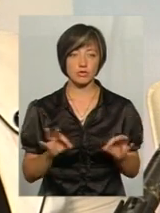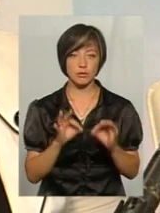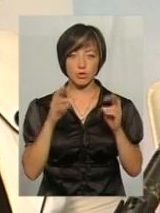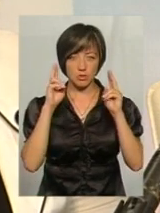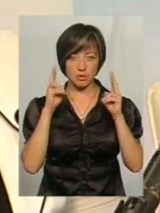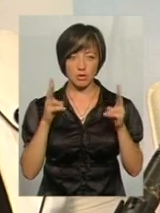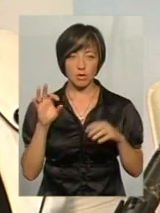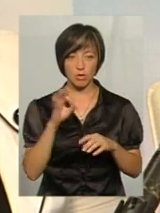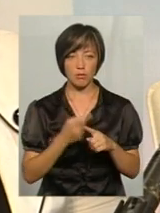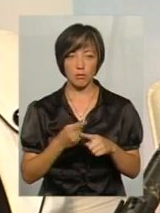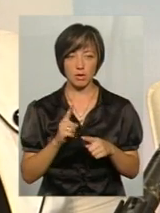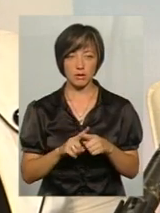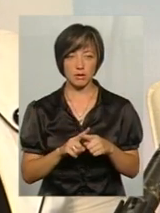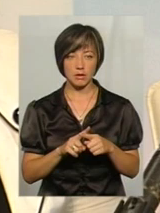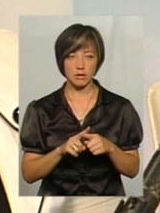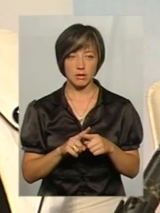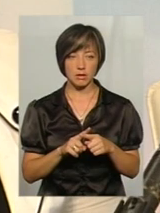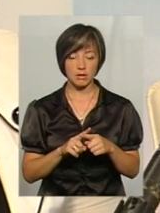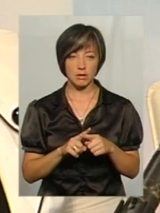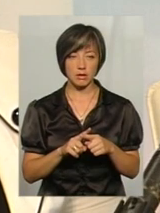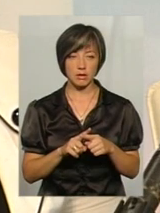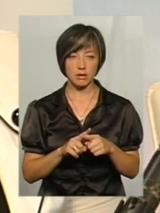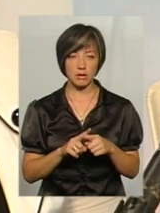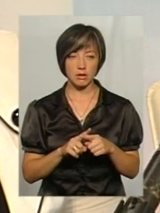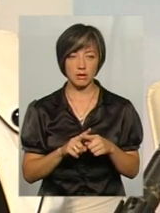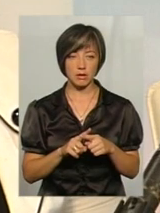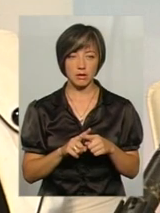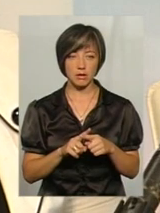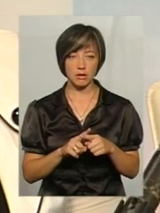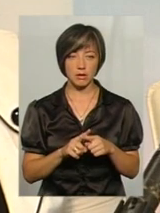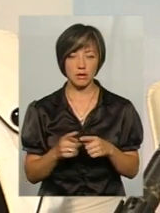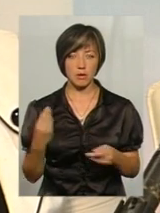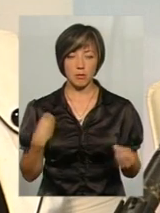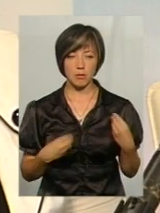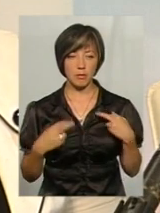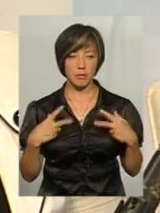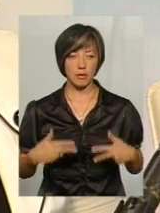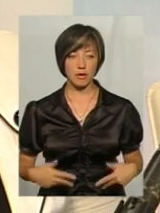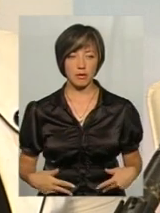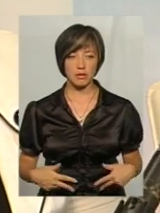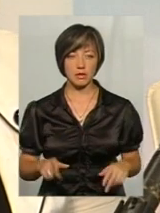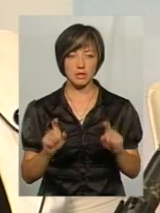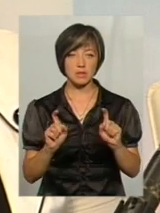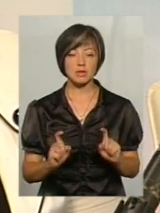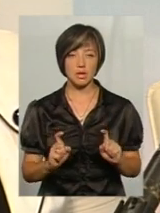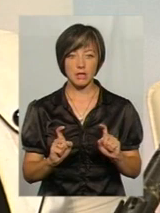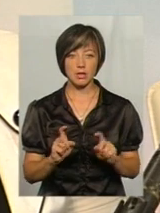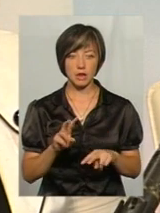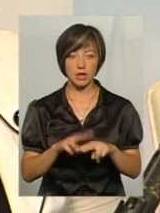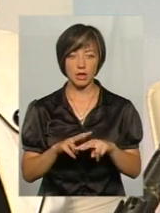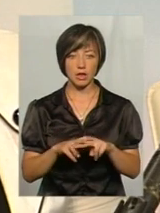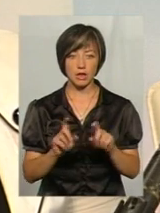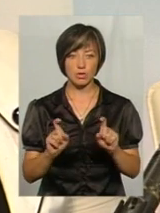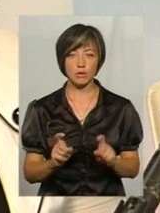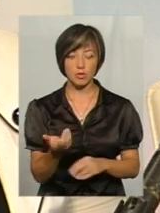знала об этом ситуации. И они меня переодевают и садят на стул, типа